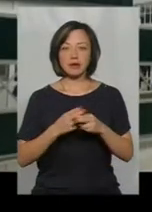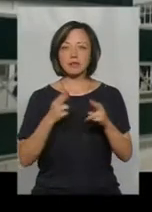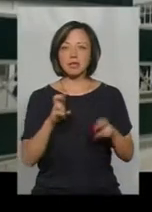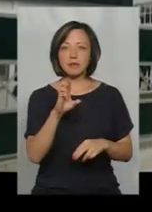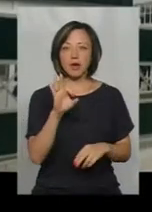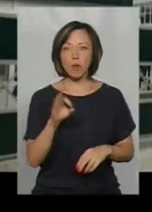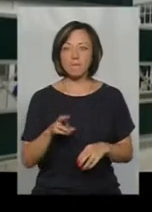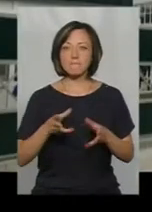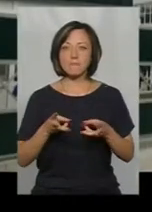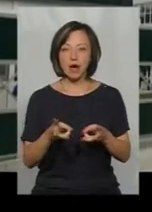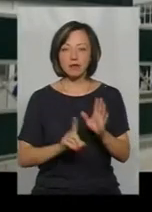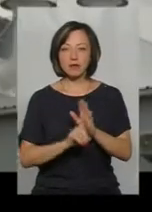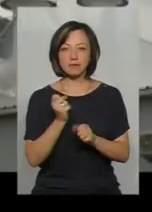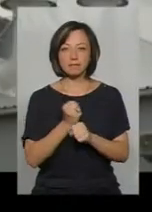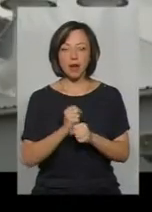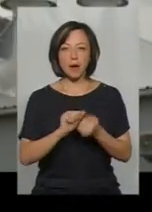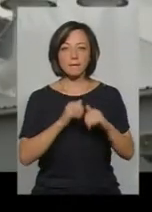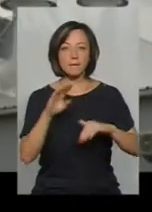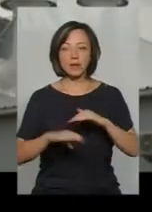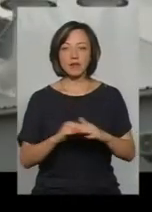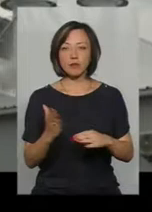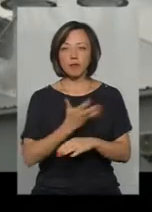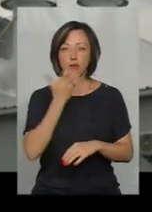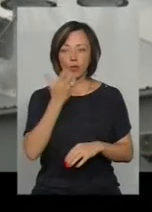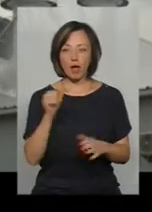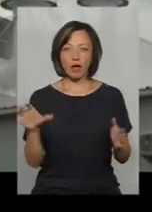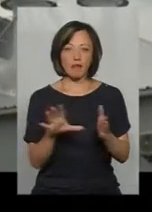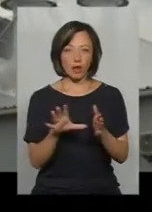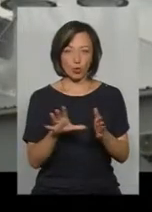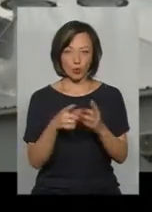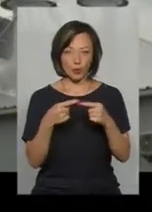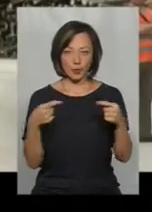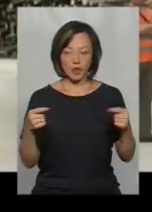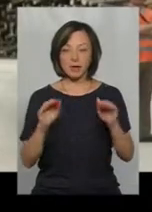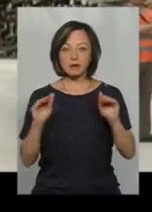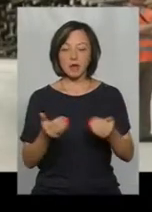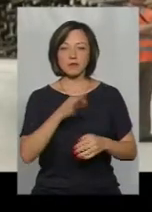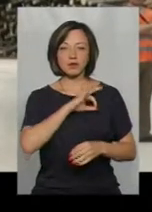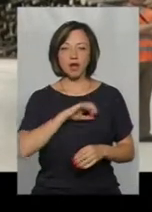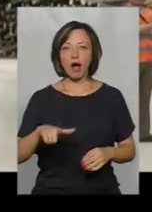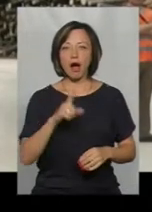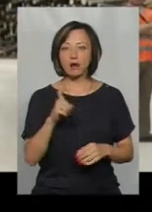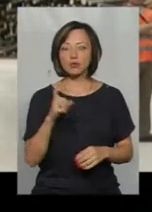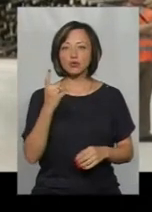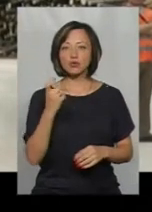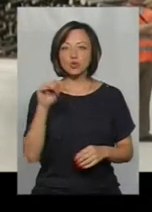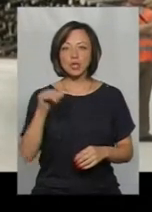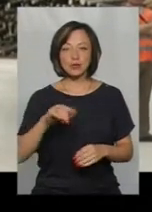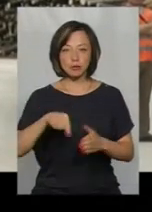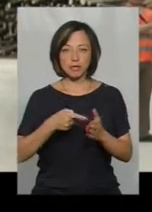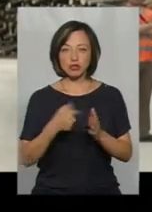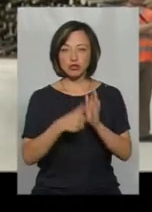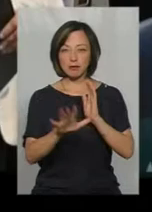біопаливі запрацювала у Кам'янці-Подільському. Вона вироблятиме теплову та електричну енергію і зменшить використання газу у 100-тисячному місті на